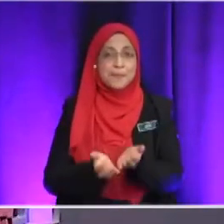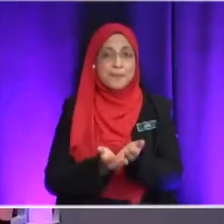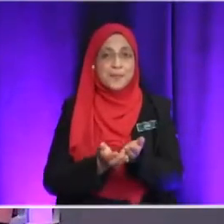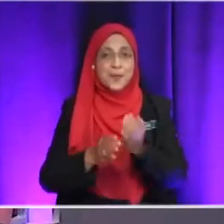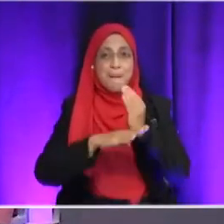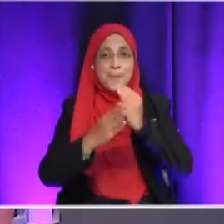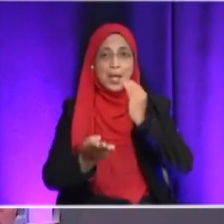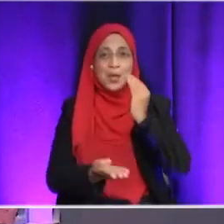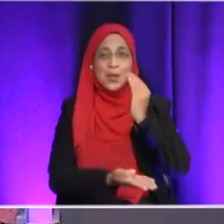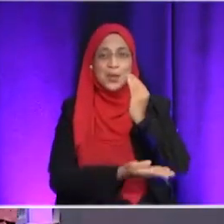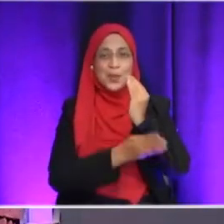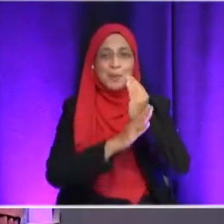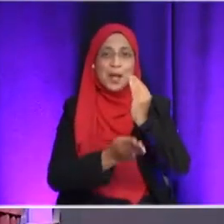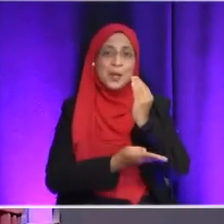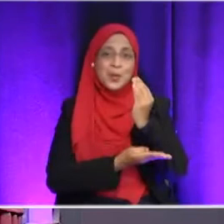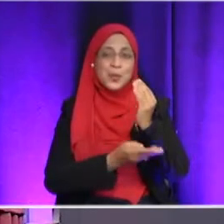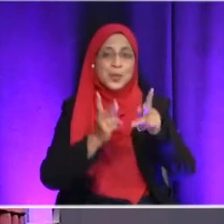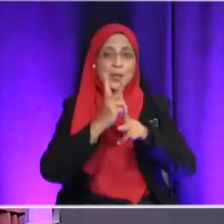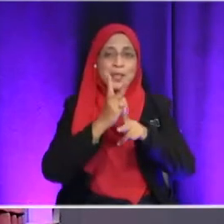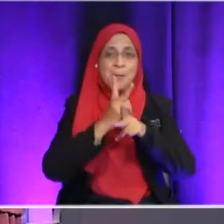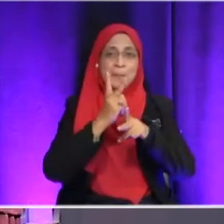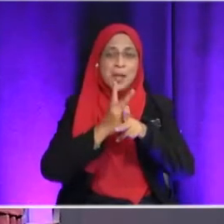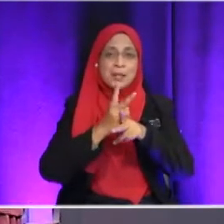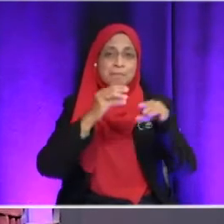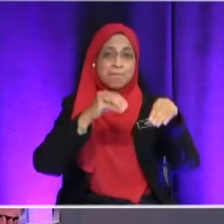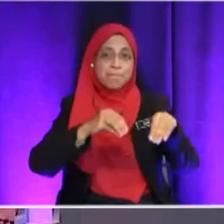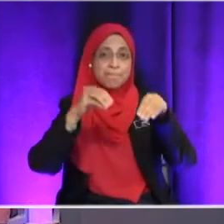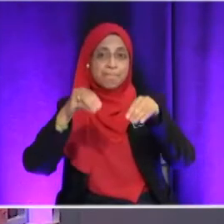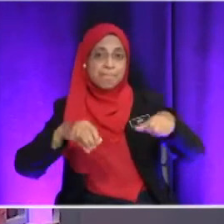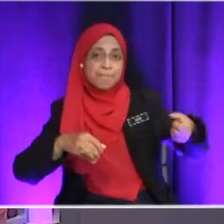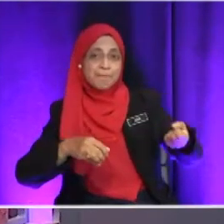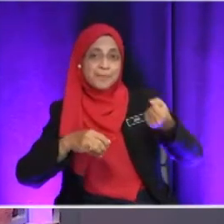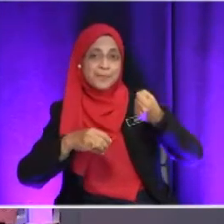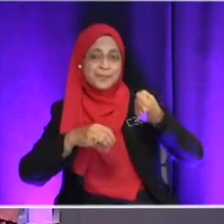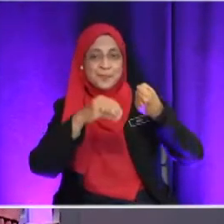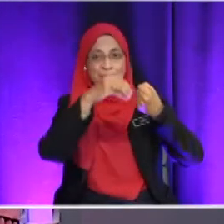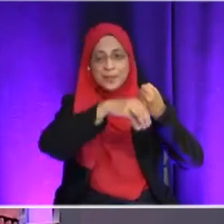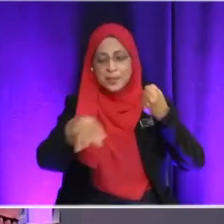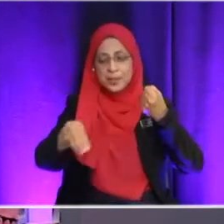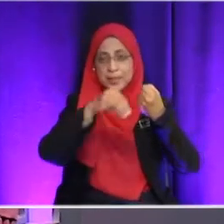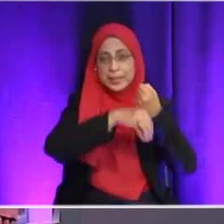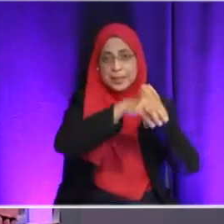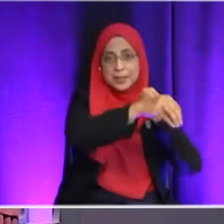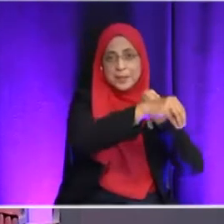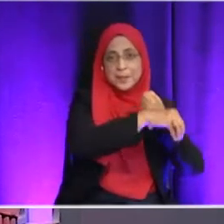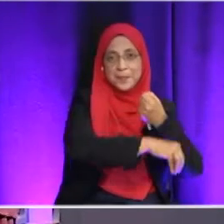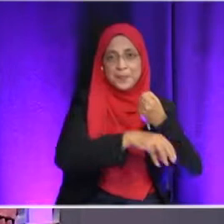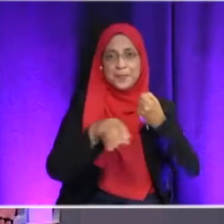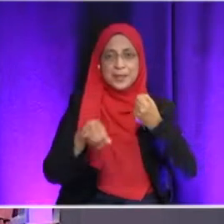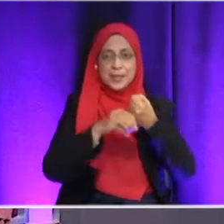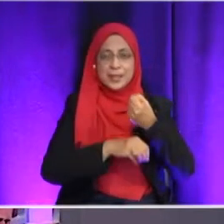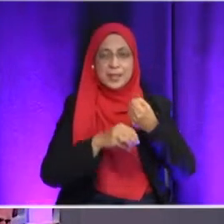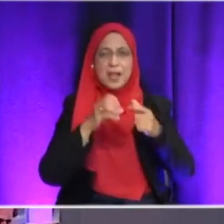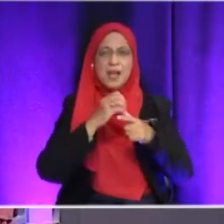digunakan untuk menyimpan hasil wayang kita ya ataupun kita letak